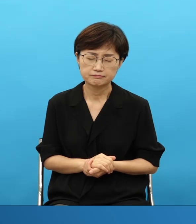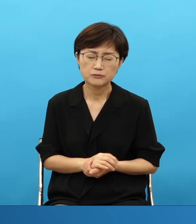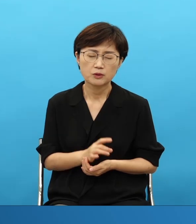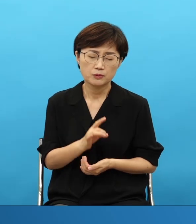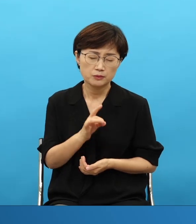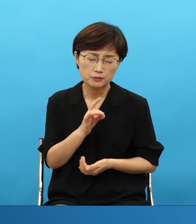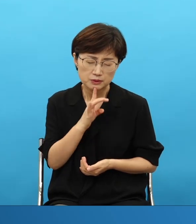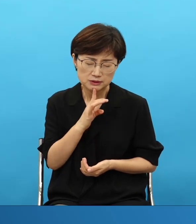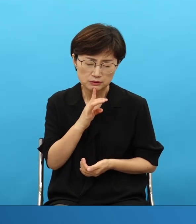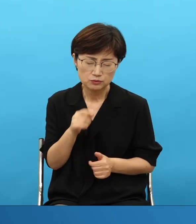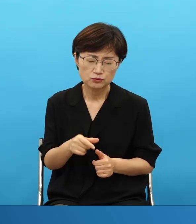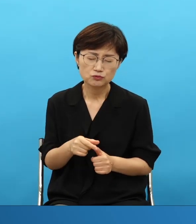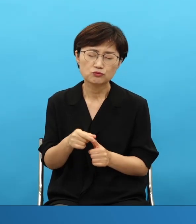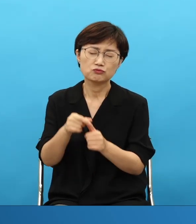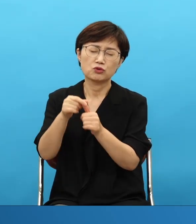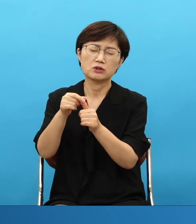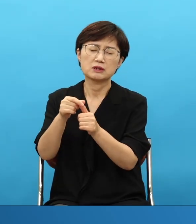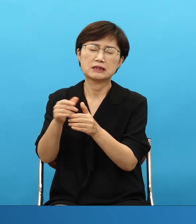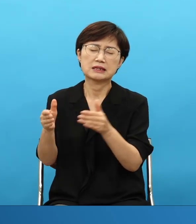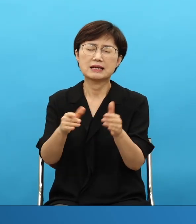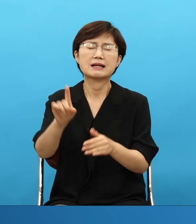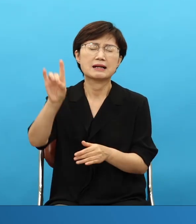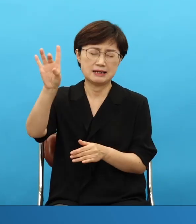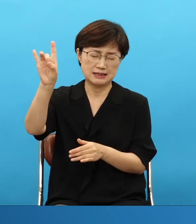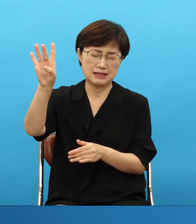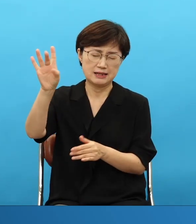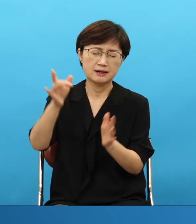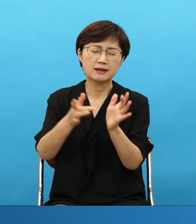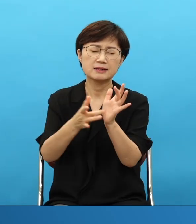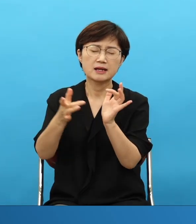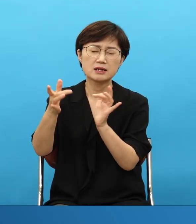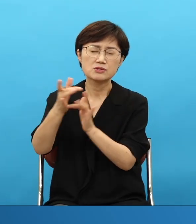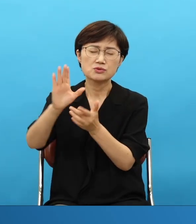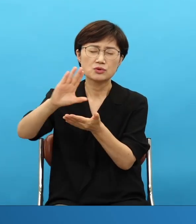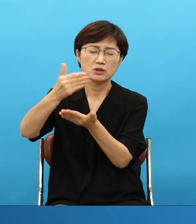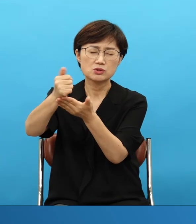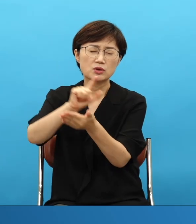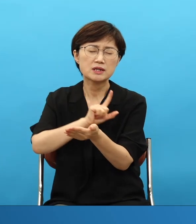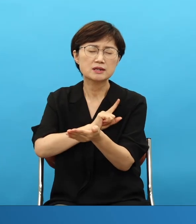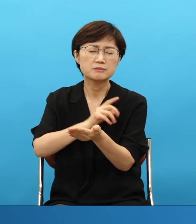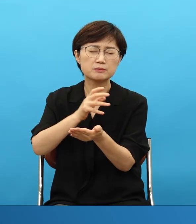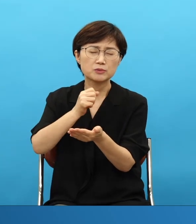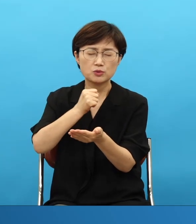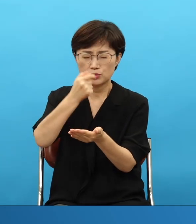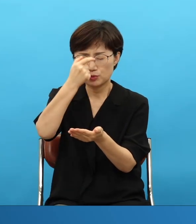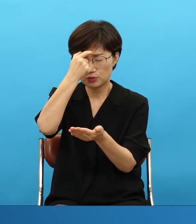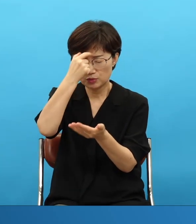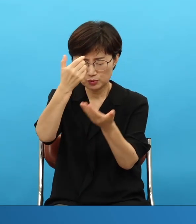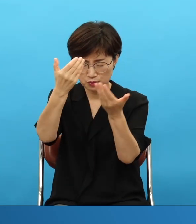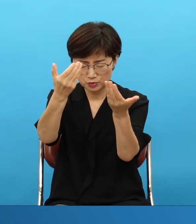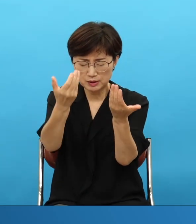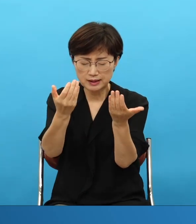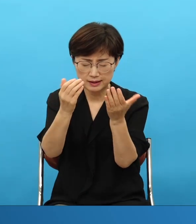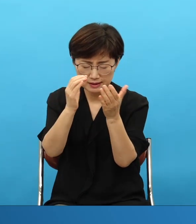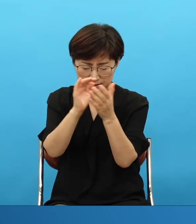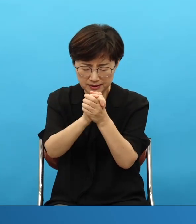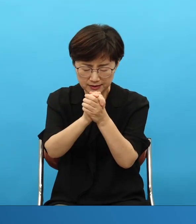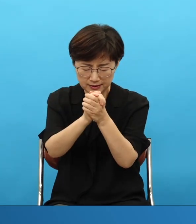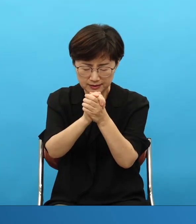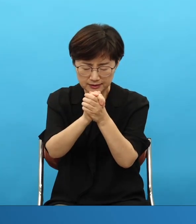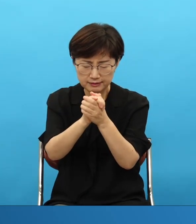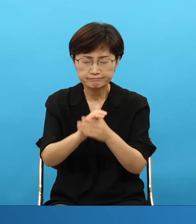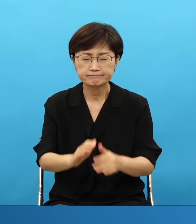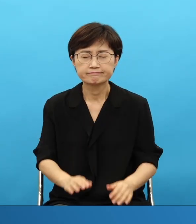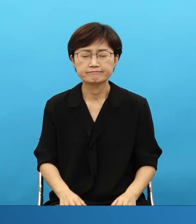오직 구원의 유일한 이름 대신 예수 그리스도 이름으로 기도드립니다. We pray in the name of Jesus Christ, who is the